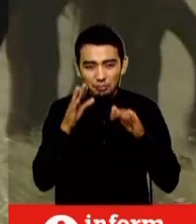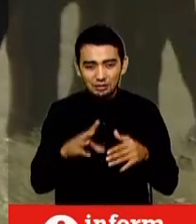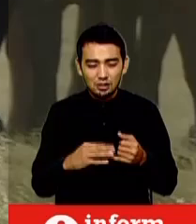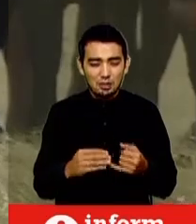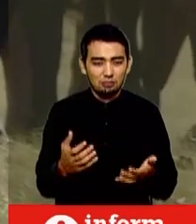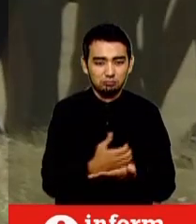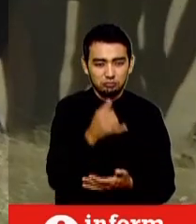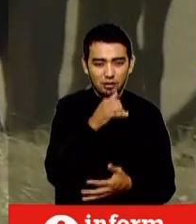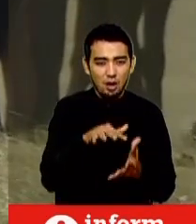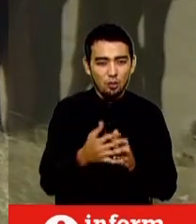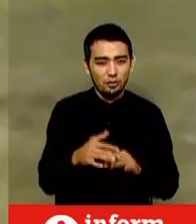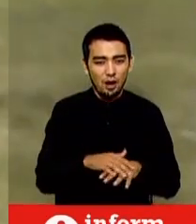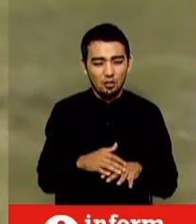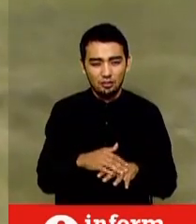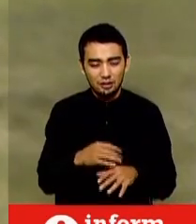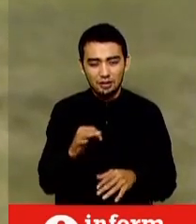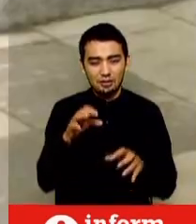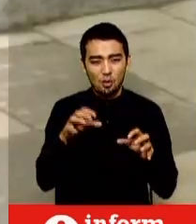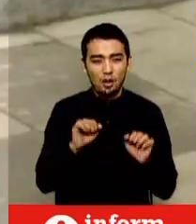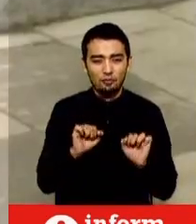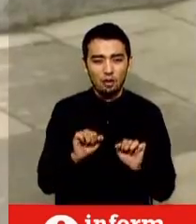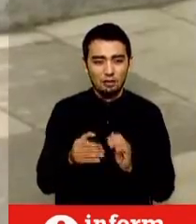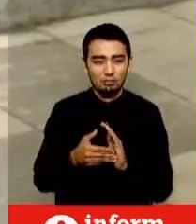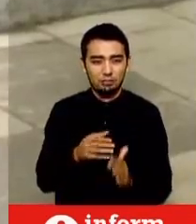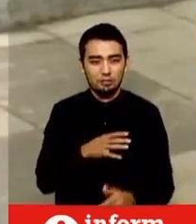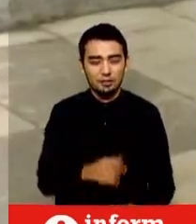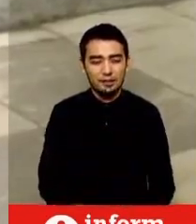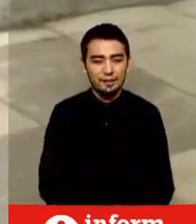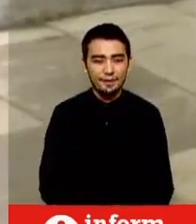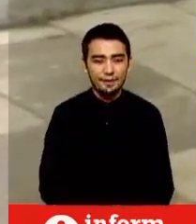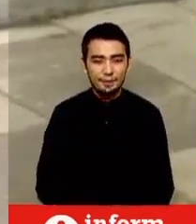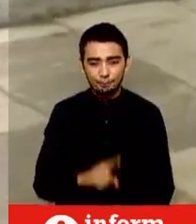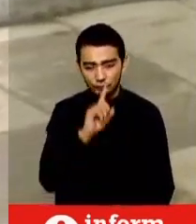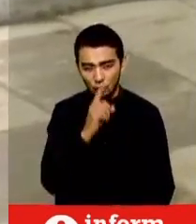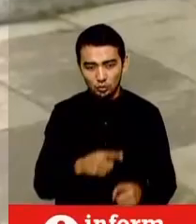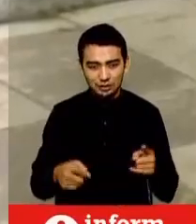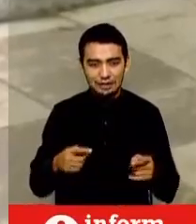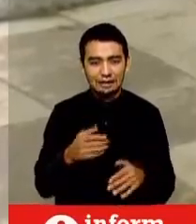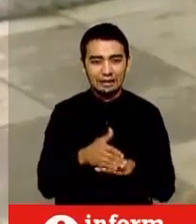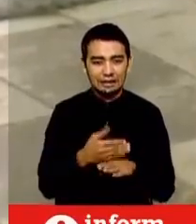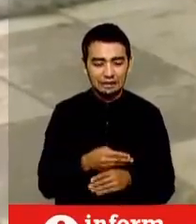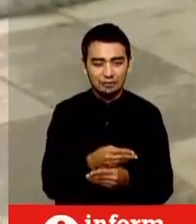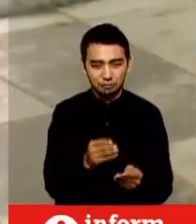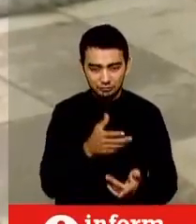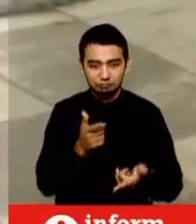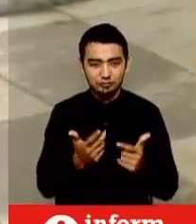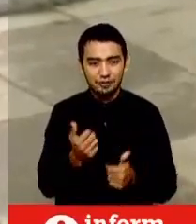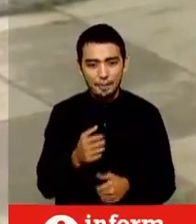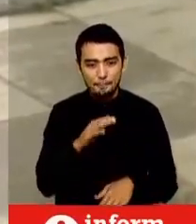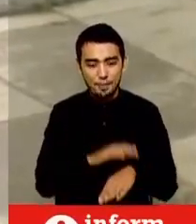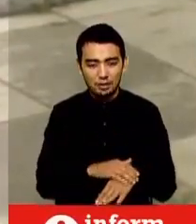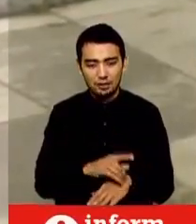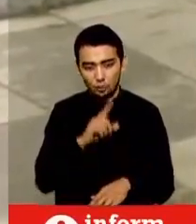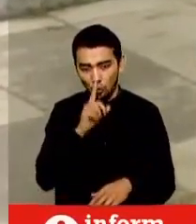деген ауыл халқы жиналып заңгер жалдаған. На один год выдавался кредит. Халыққа тиесілі жер шынымен банкке бір жылға